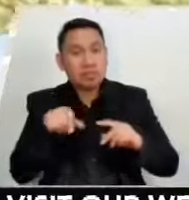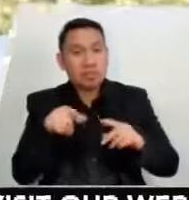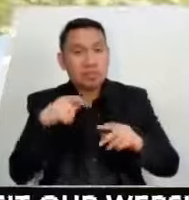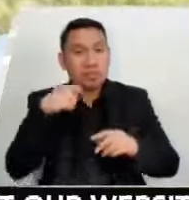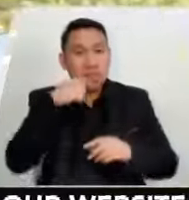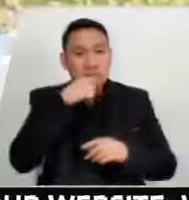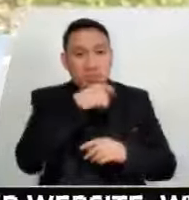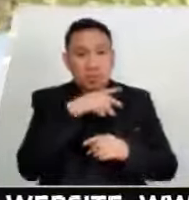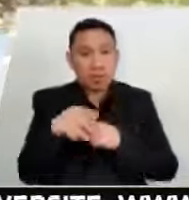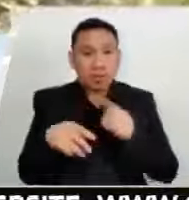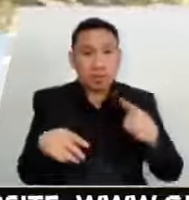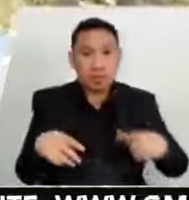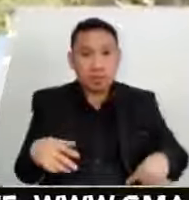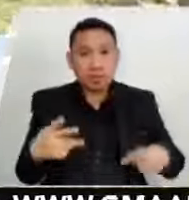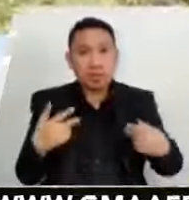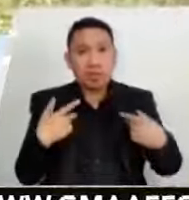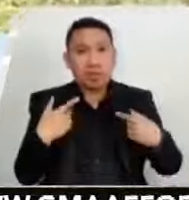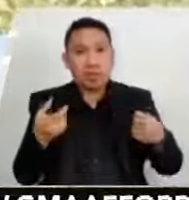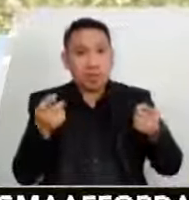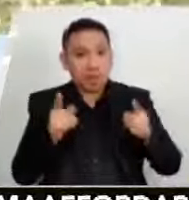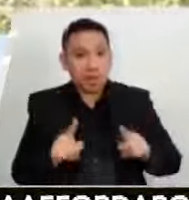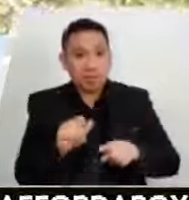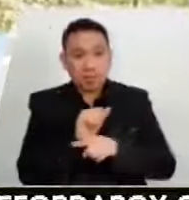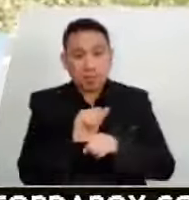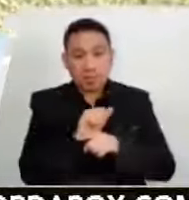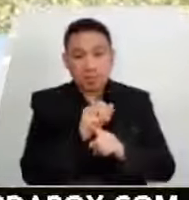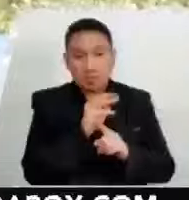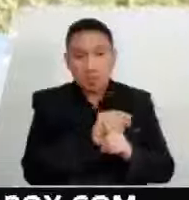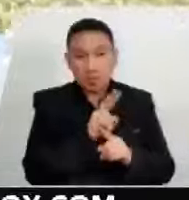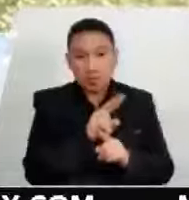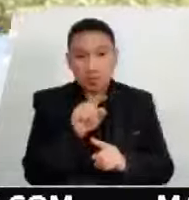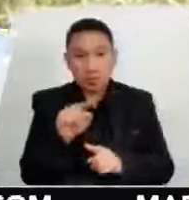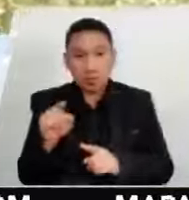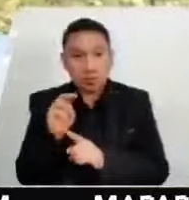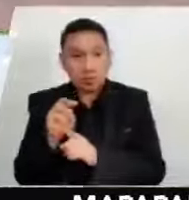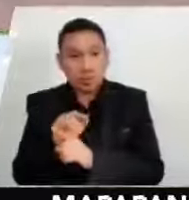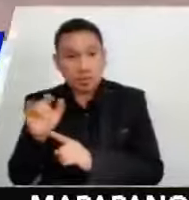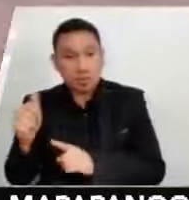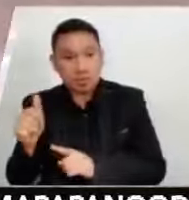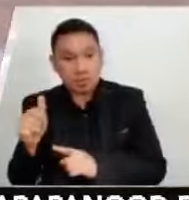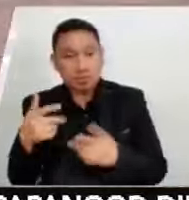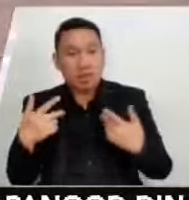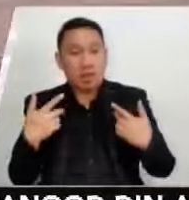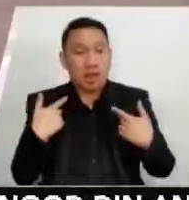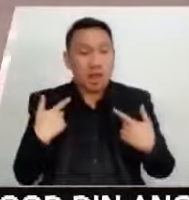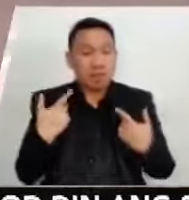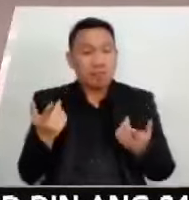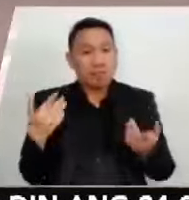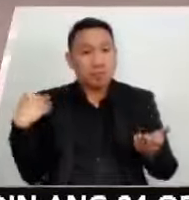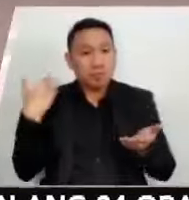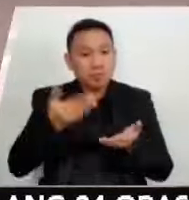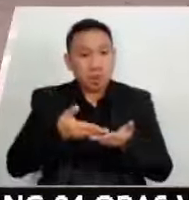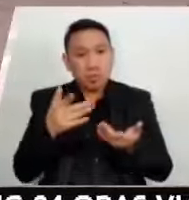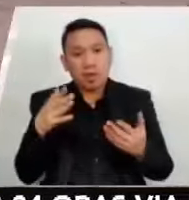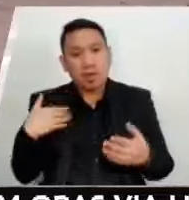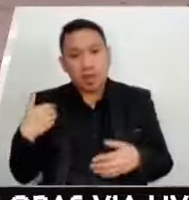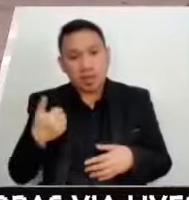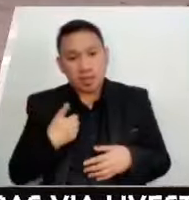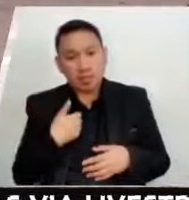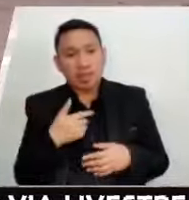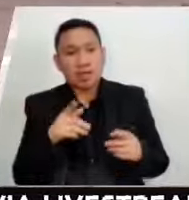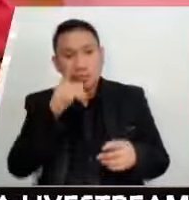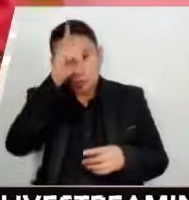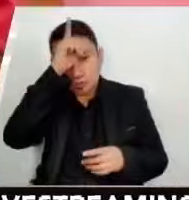hanggang May 10. Inaasahang oobserbahan ito ng iba't ibang bansa tulad ng Canada, France, Germany at iba pa.